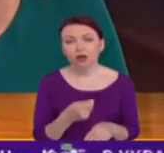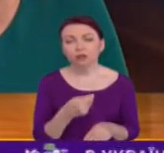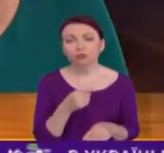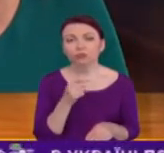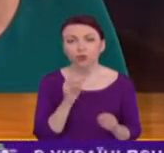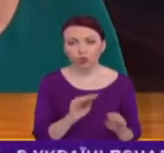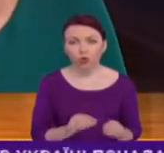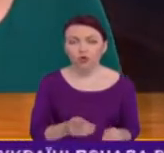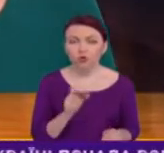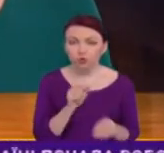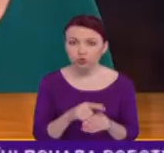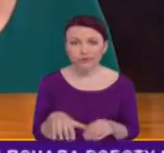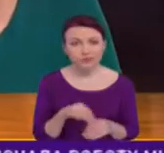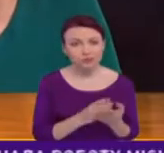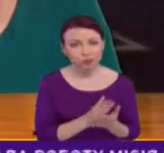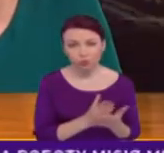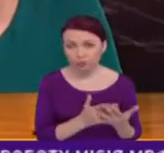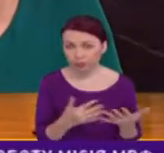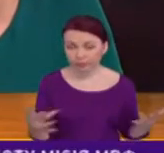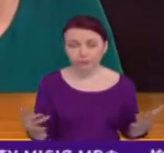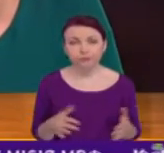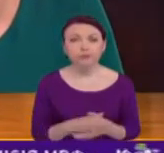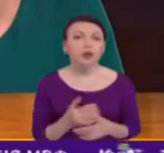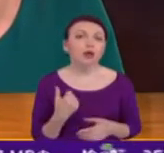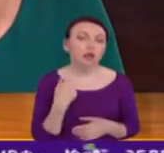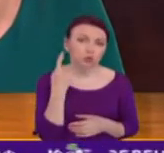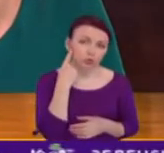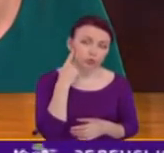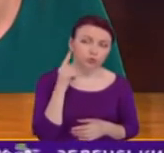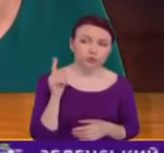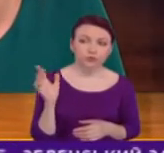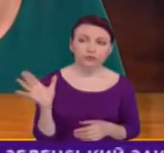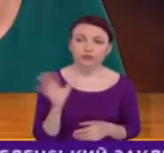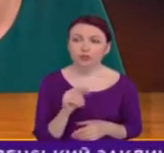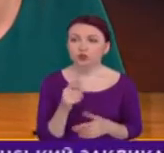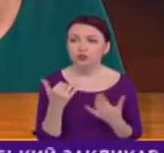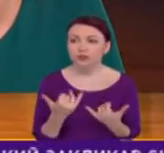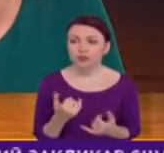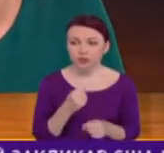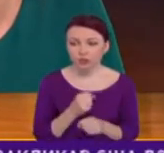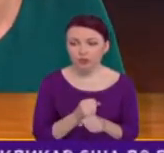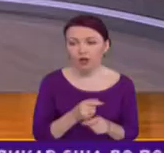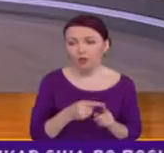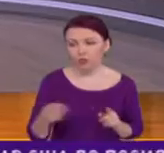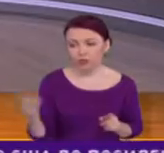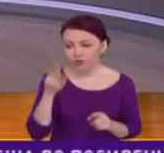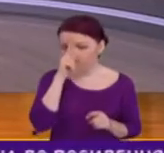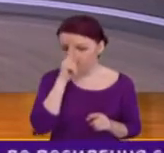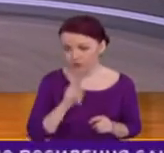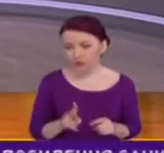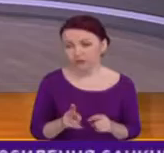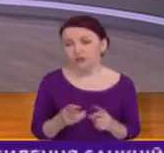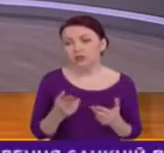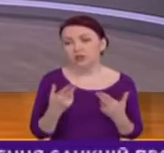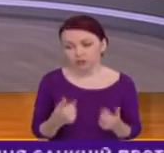службам. І я думаю, що те, що зараз вже зроблено і буде зроблено на протязі там 2 місяців,